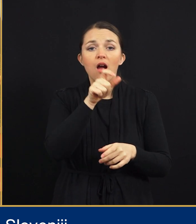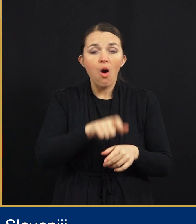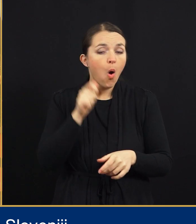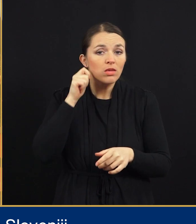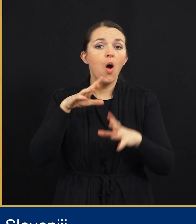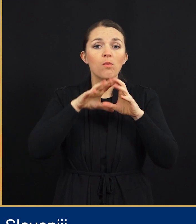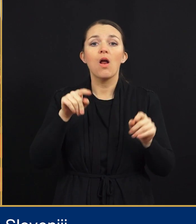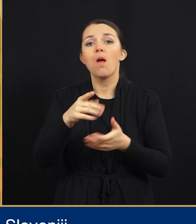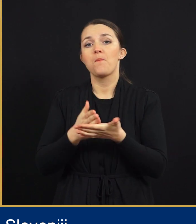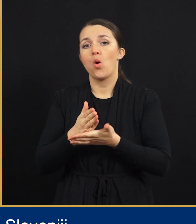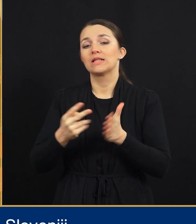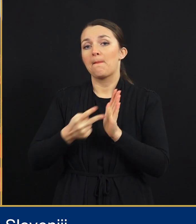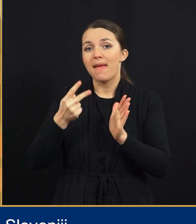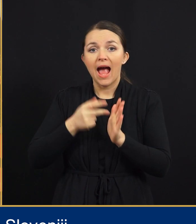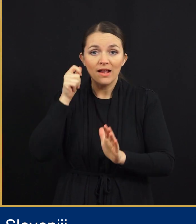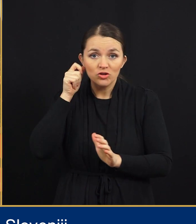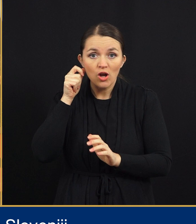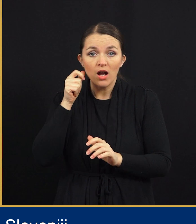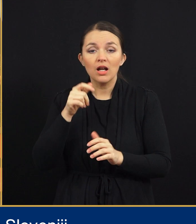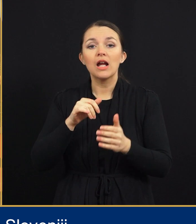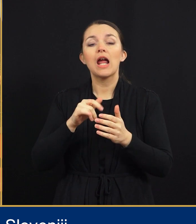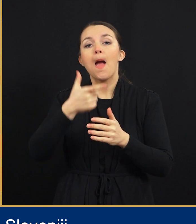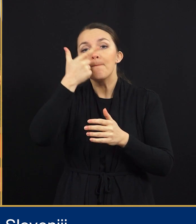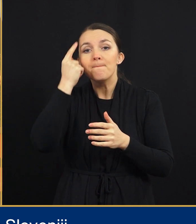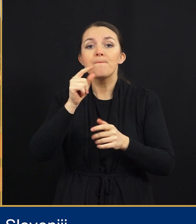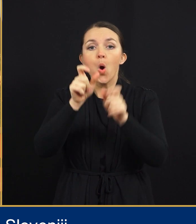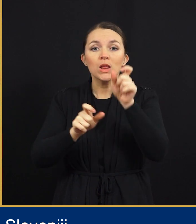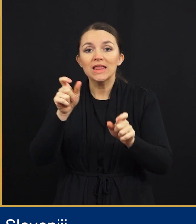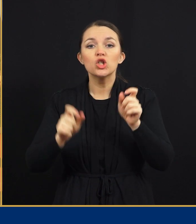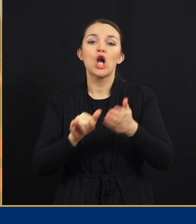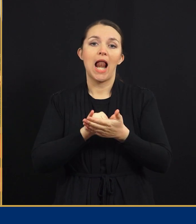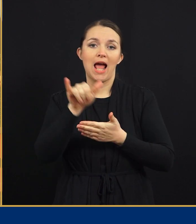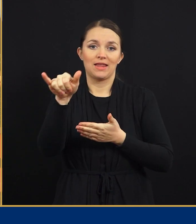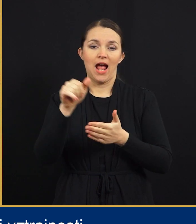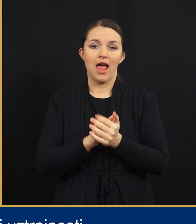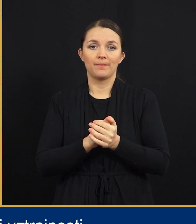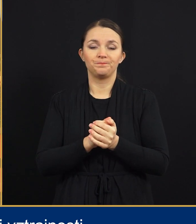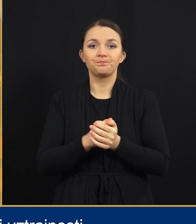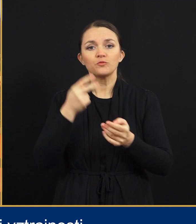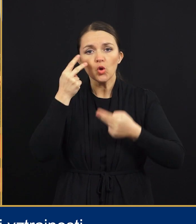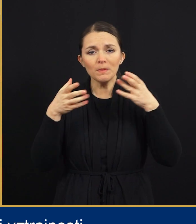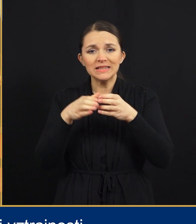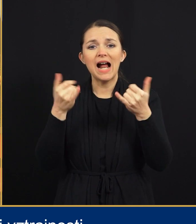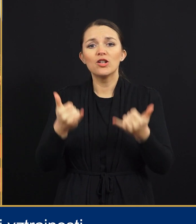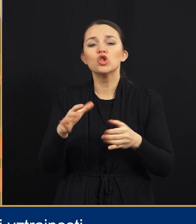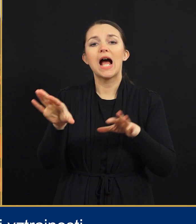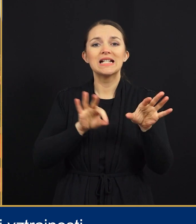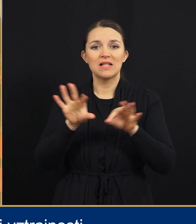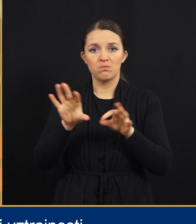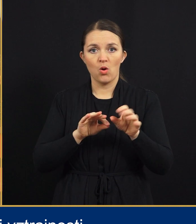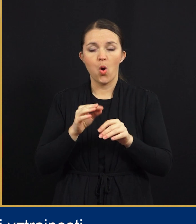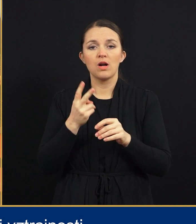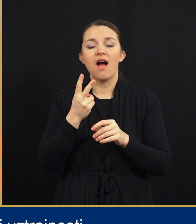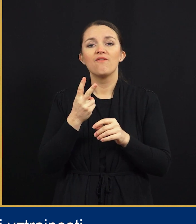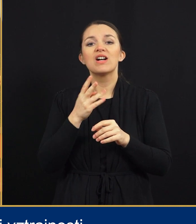opravlja poklic mehaničarke potniških letal. Žirija letošnjega izbora je